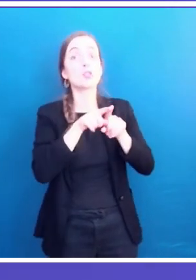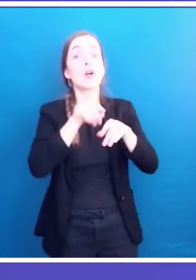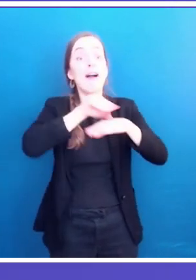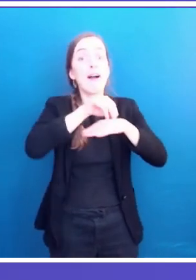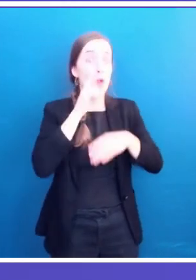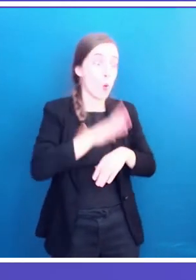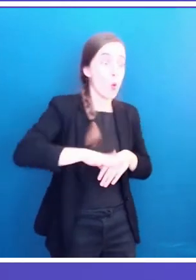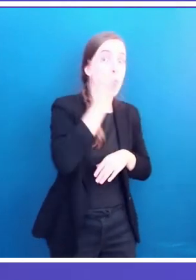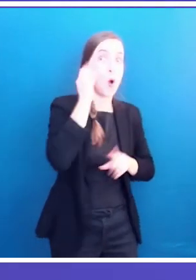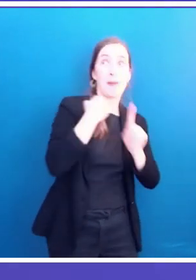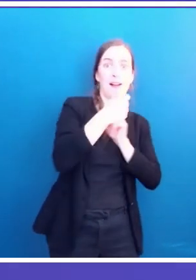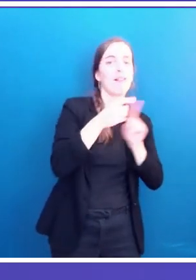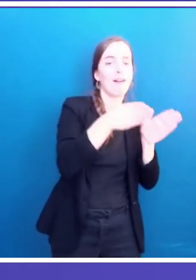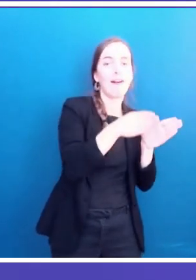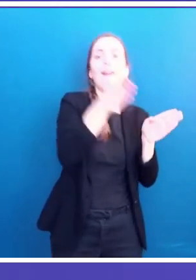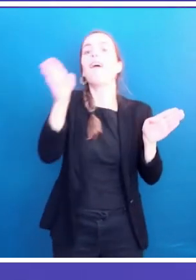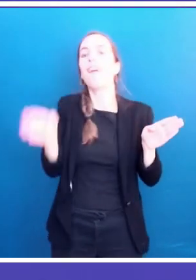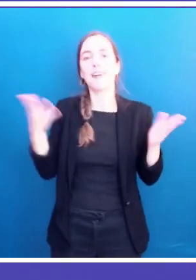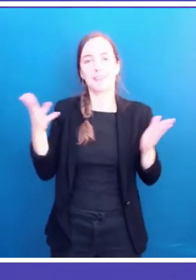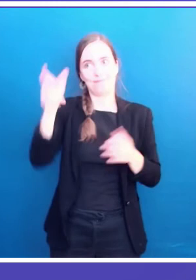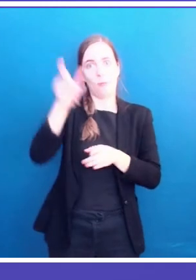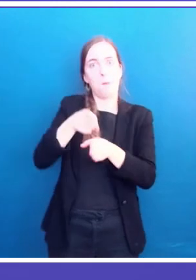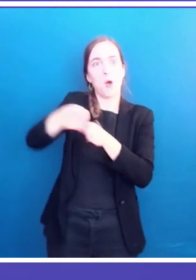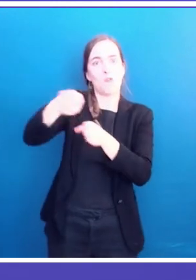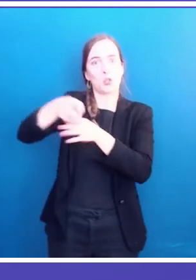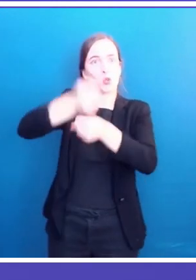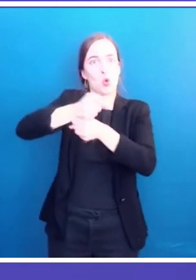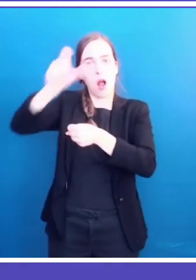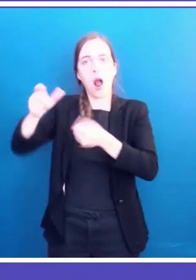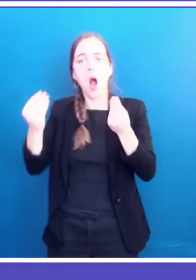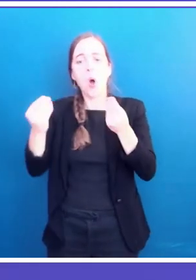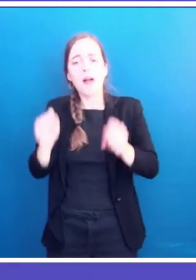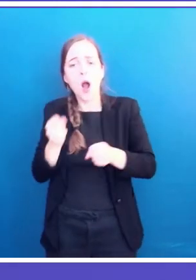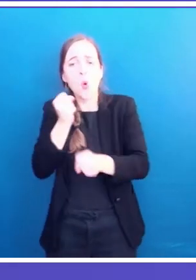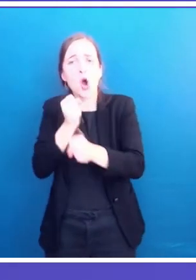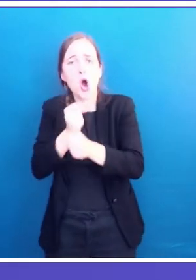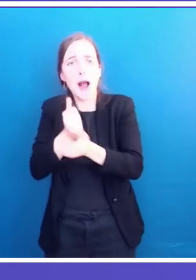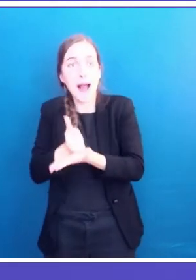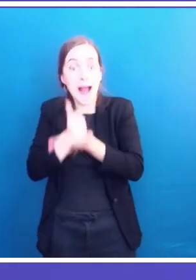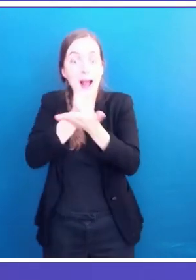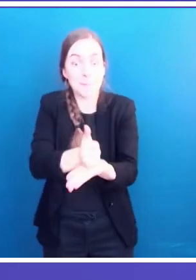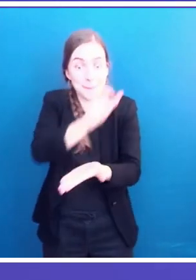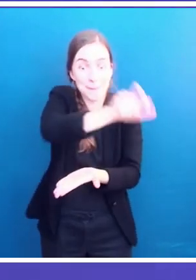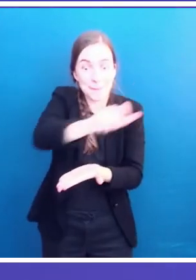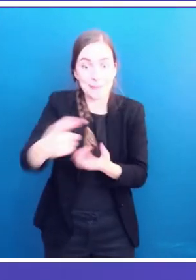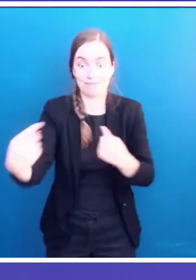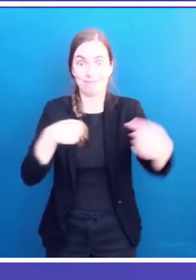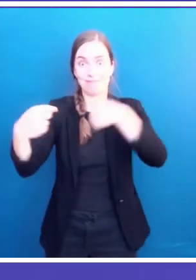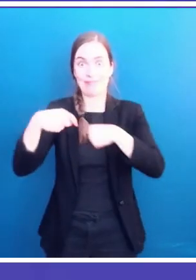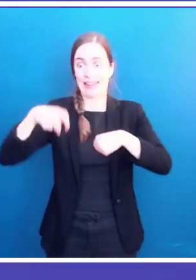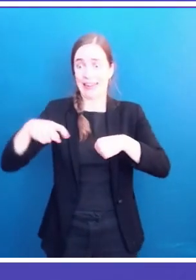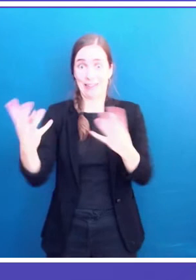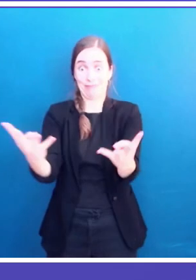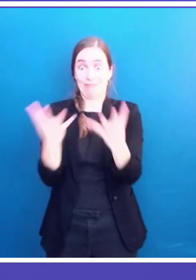للأخصائيين والمهنيين، لأنه كان لابد من الحصول على معلومات عن مختلف